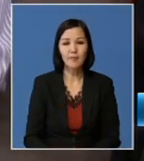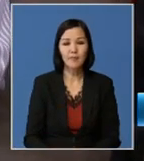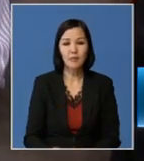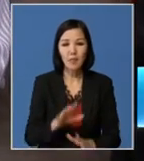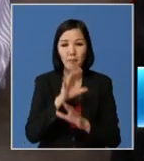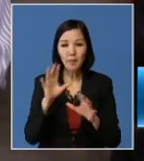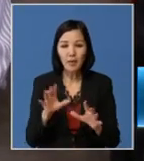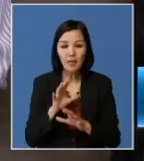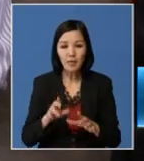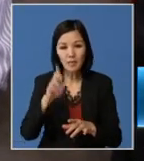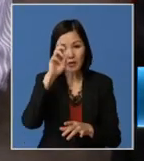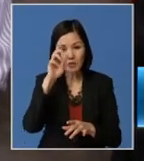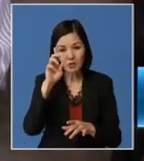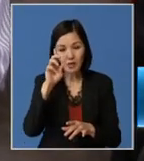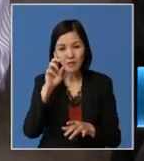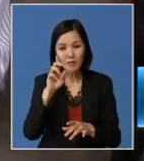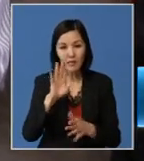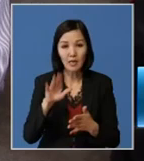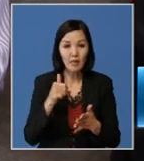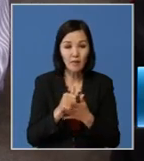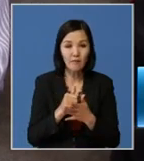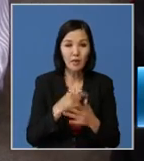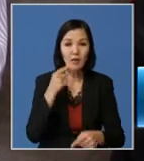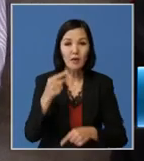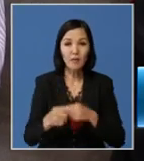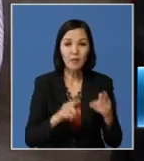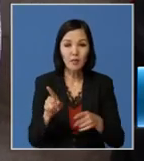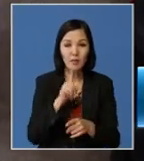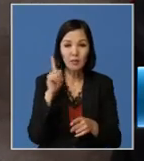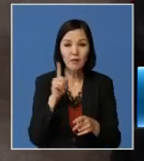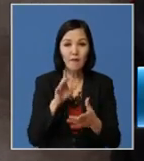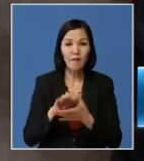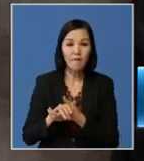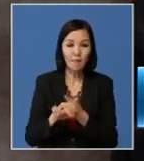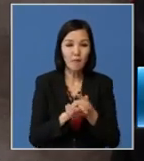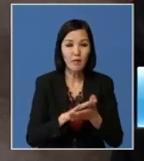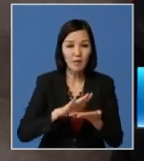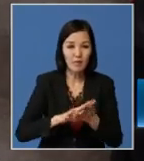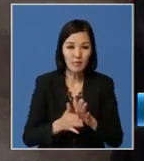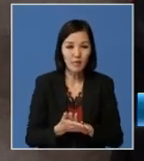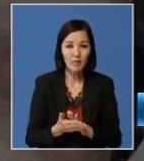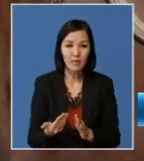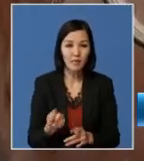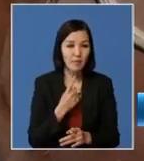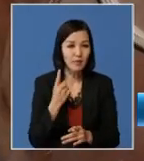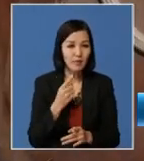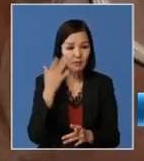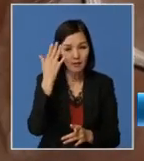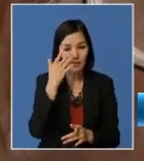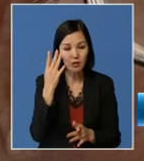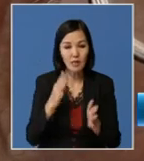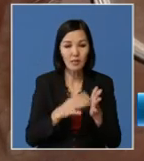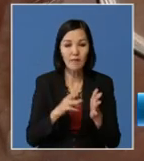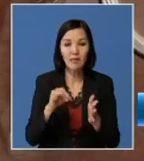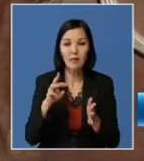Берегите родину, это самое главное. Пусть наши потомки будут жить в мире и согласии. Это моя единственная мечта. 9 мая –